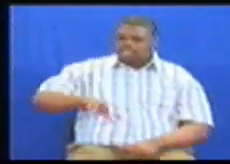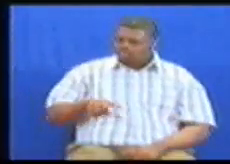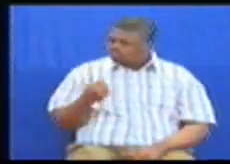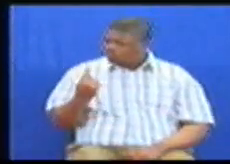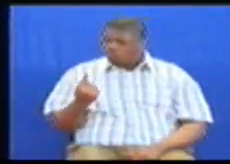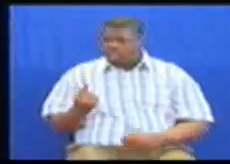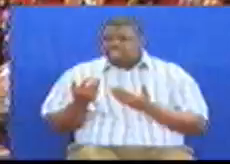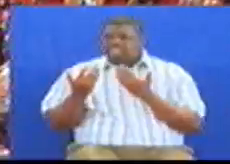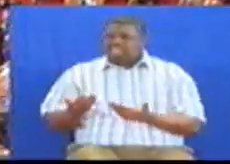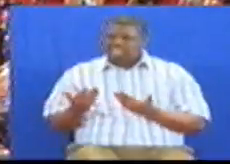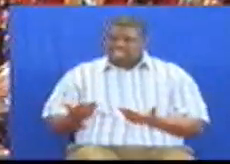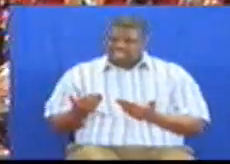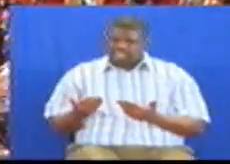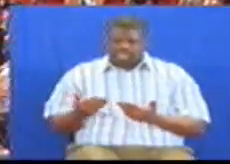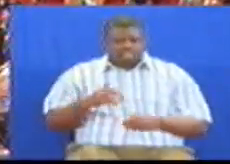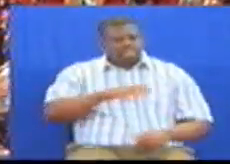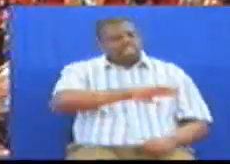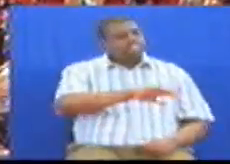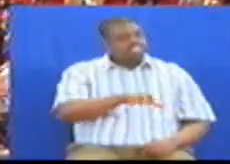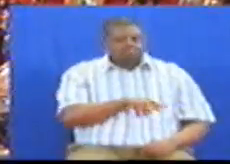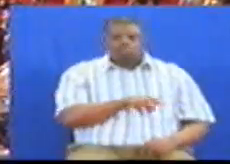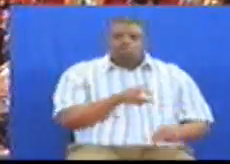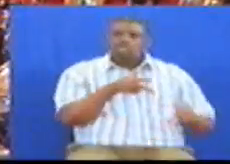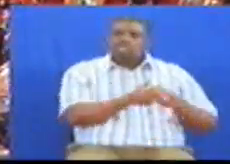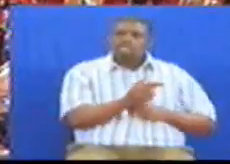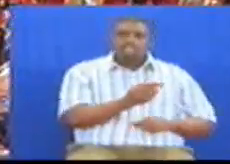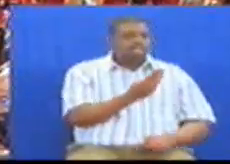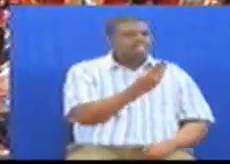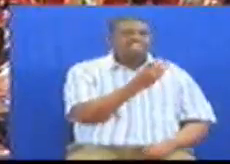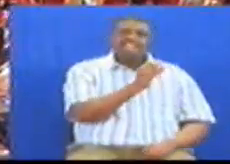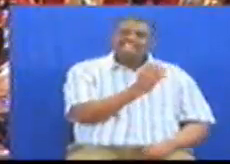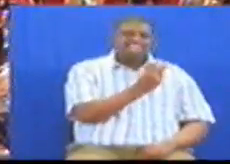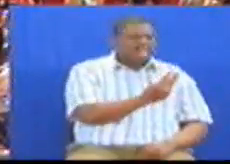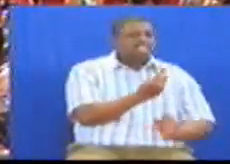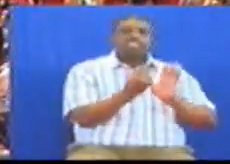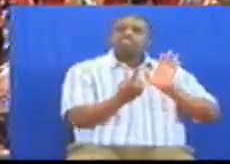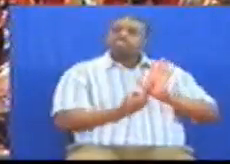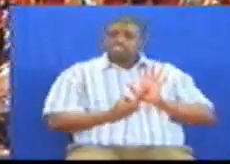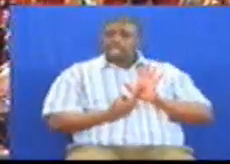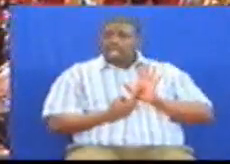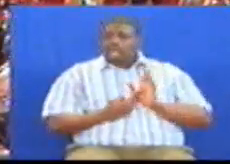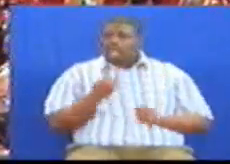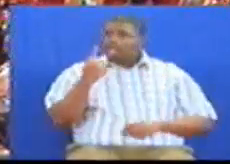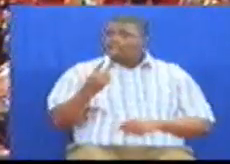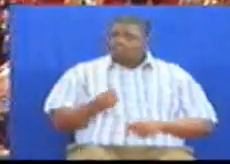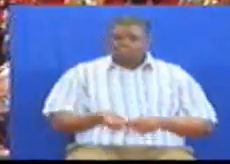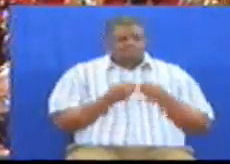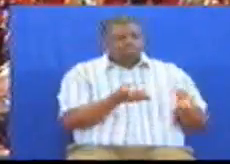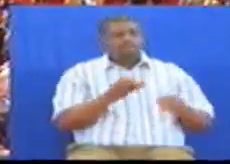kata kuna jimbo linaweza kuwa na kata 36 alafu linapewa